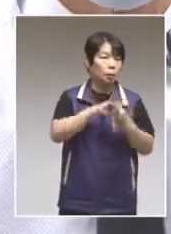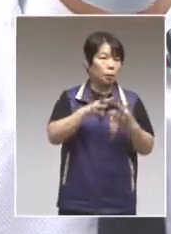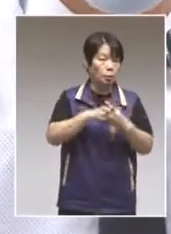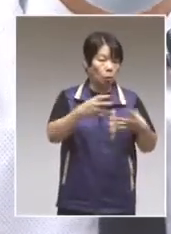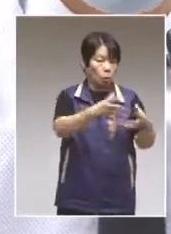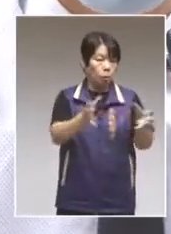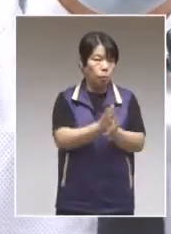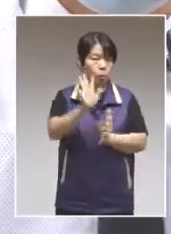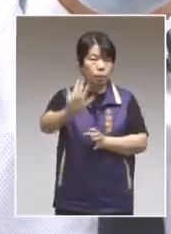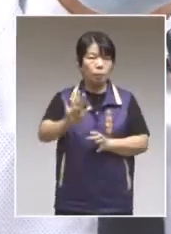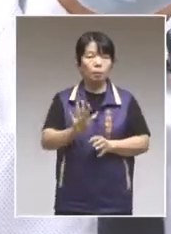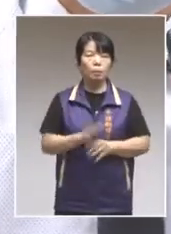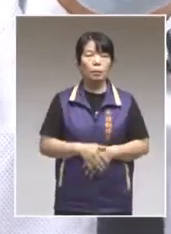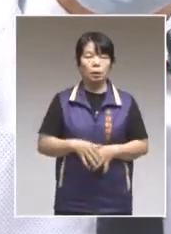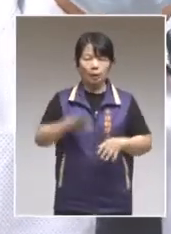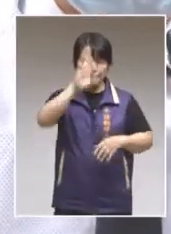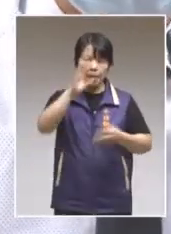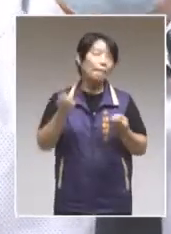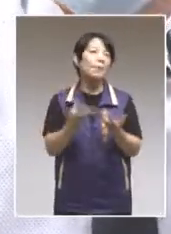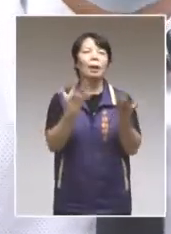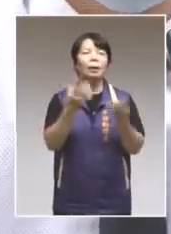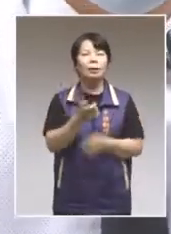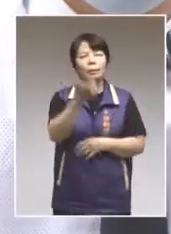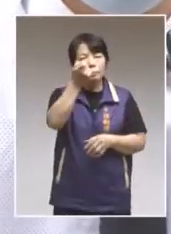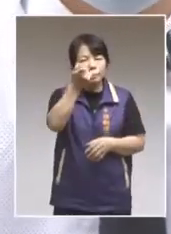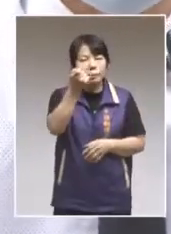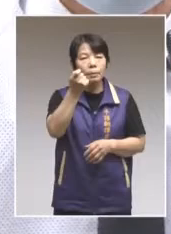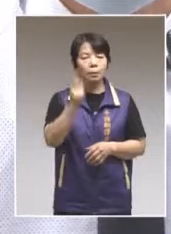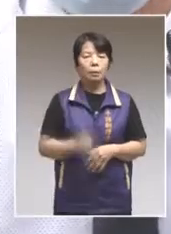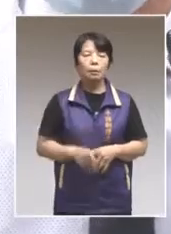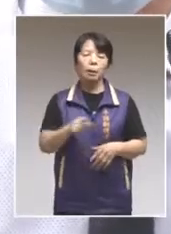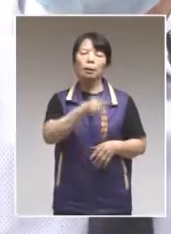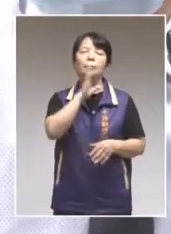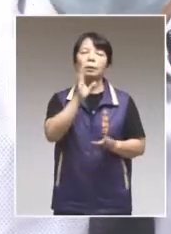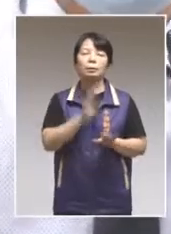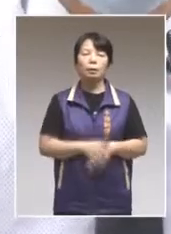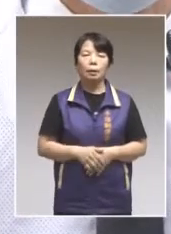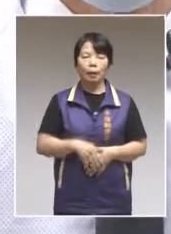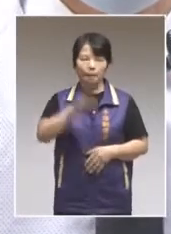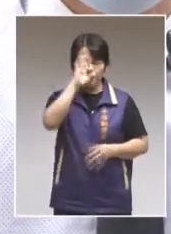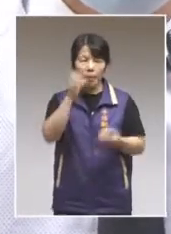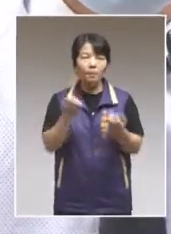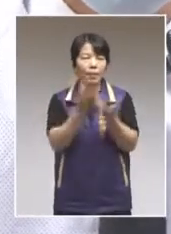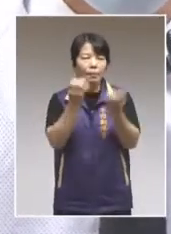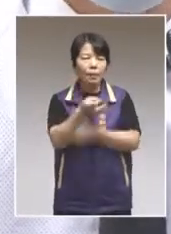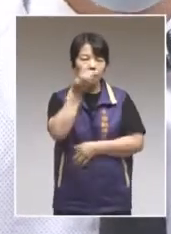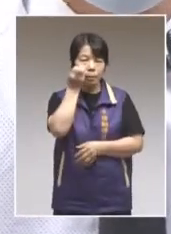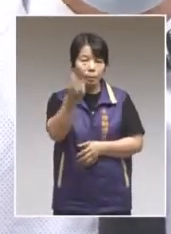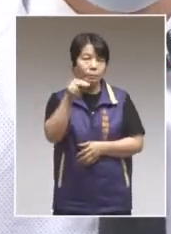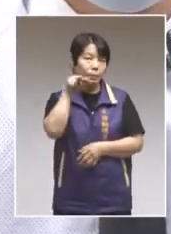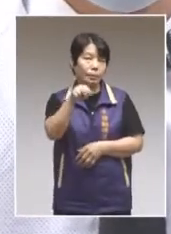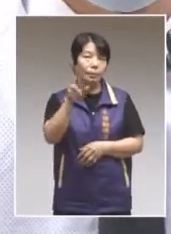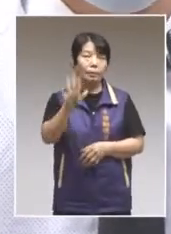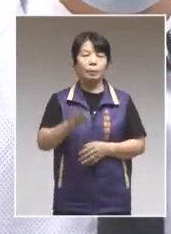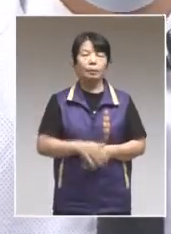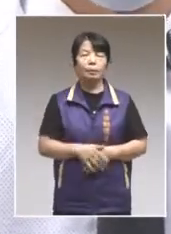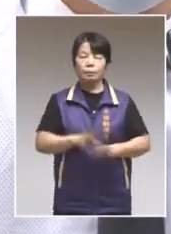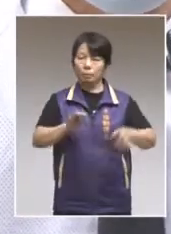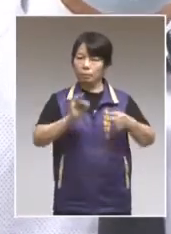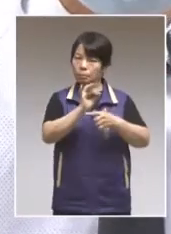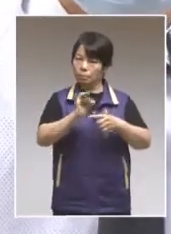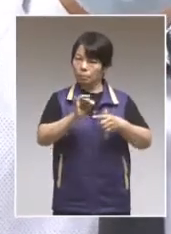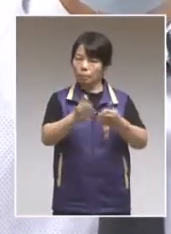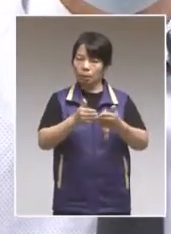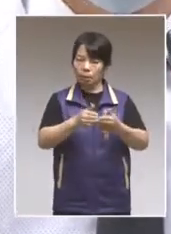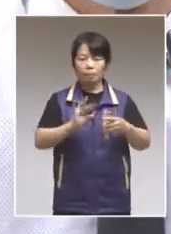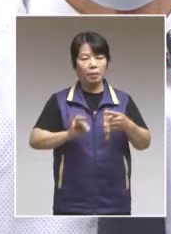边可能发生率并不是很高啊，它本来就是一个罕见的一个并发症，不过它的致死率实际上是可以